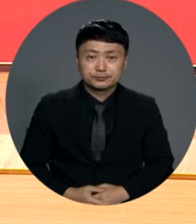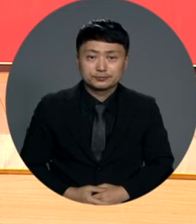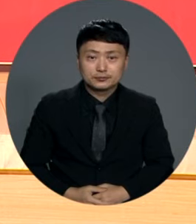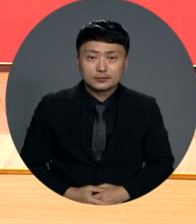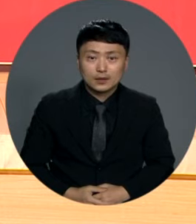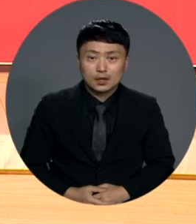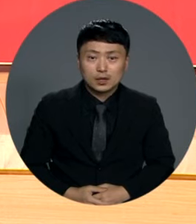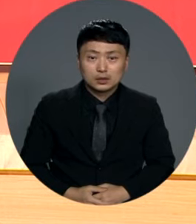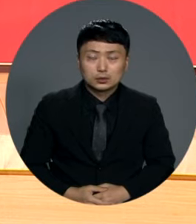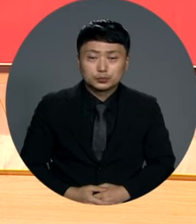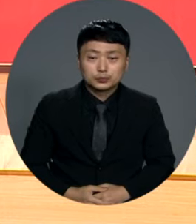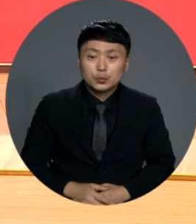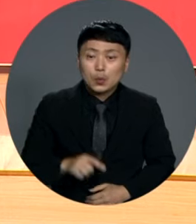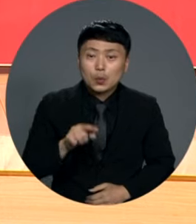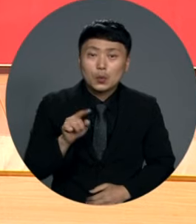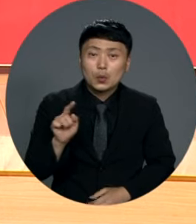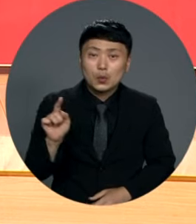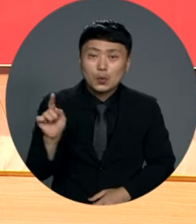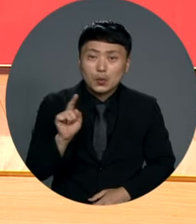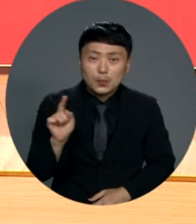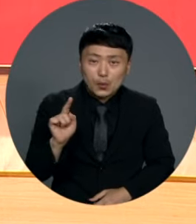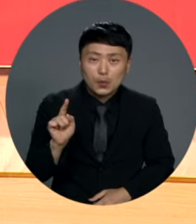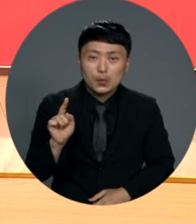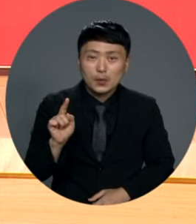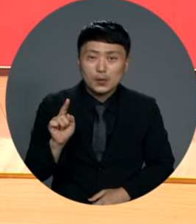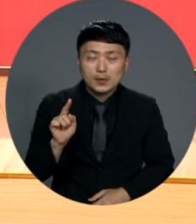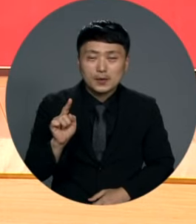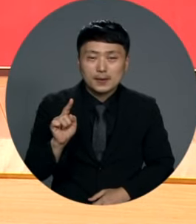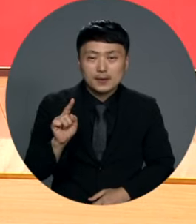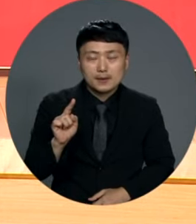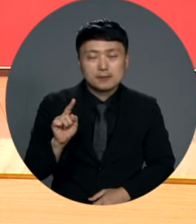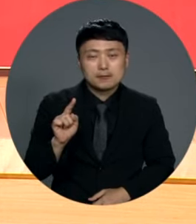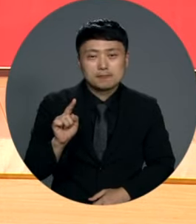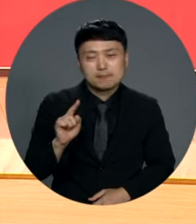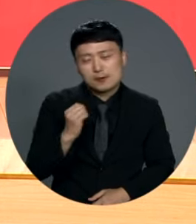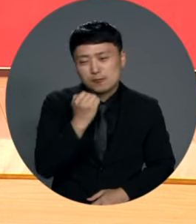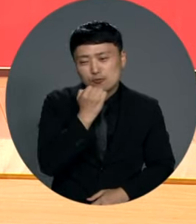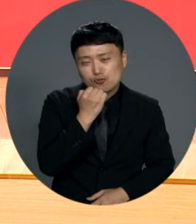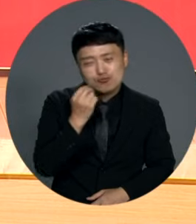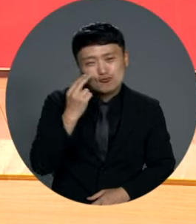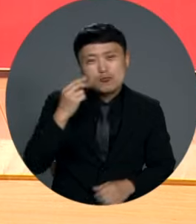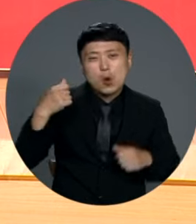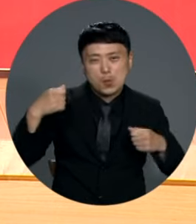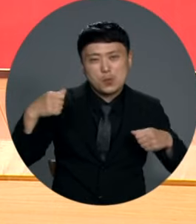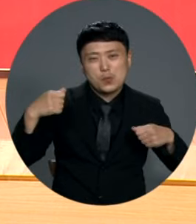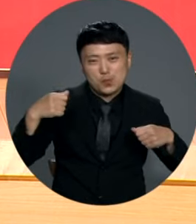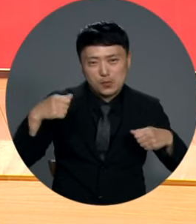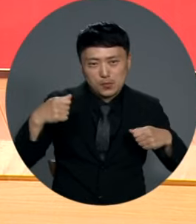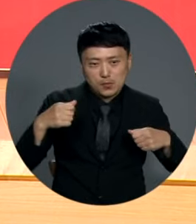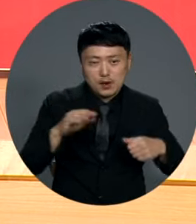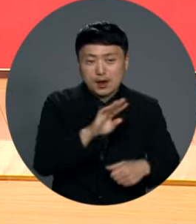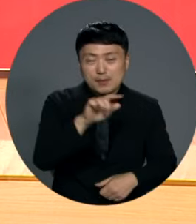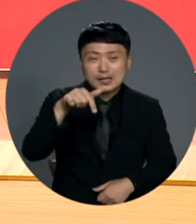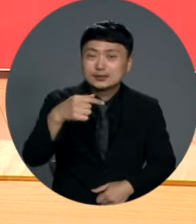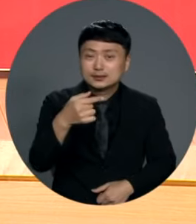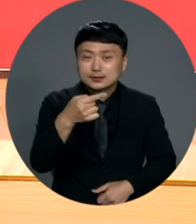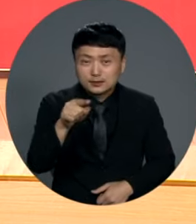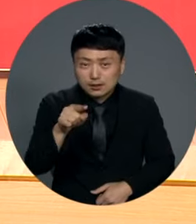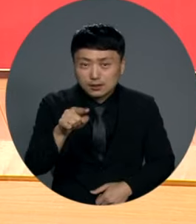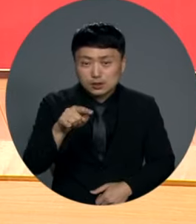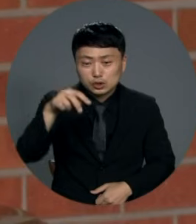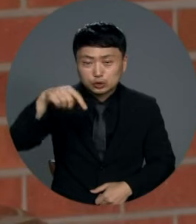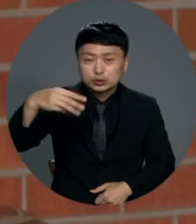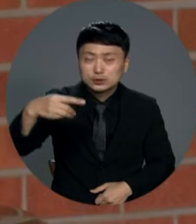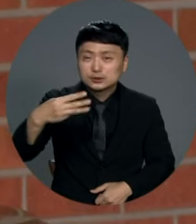오페라로 치가 흐르는 가벼운 로맨틱 코미디입니다 바그너와 슈트라스 작품을